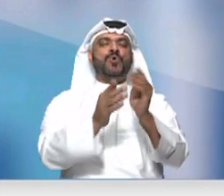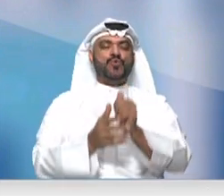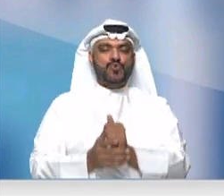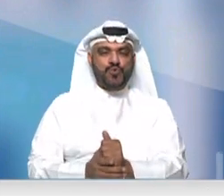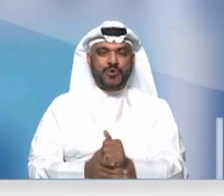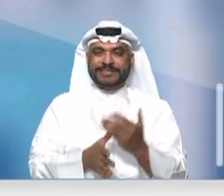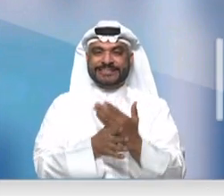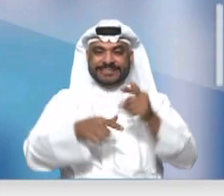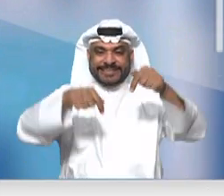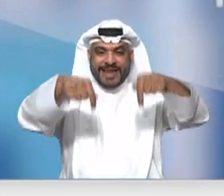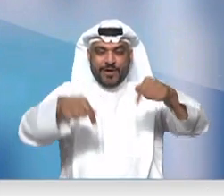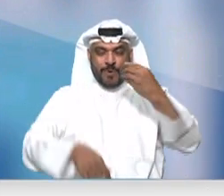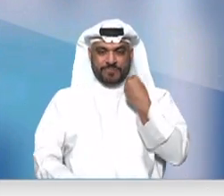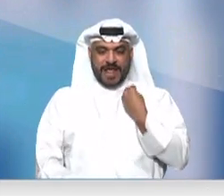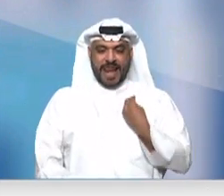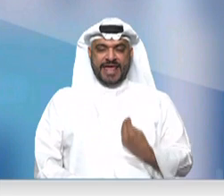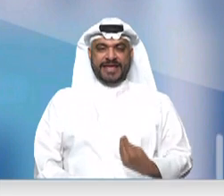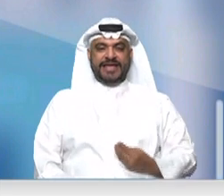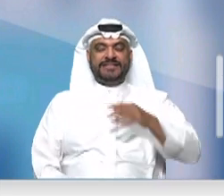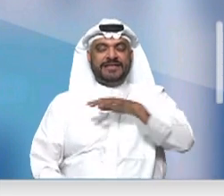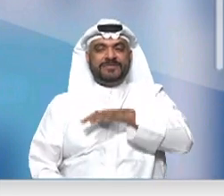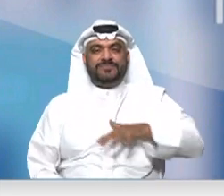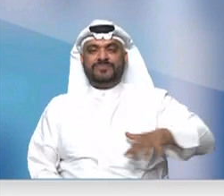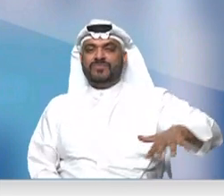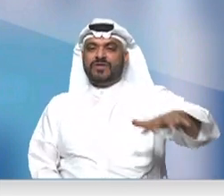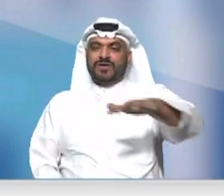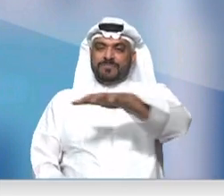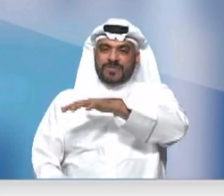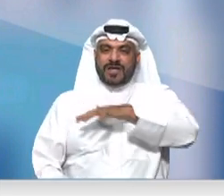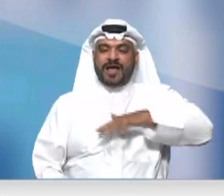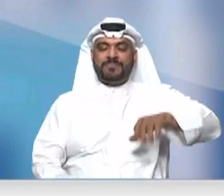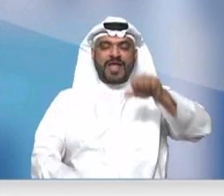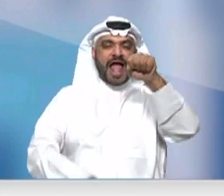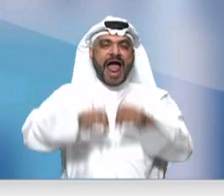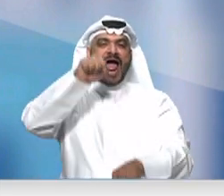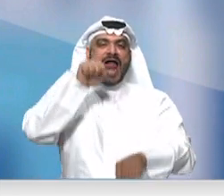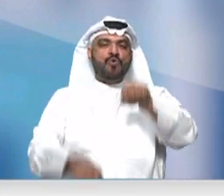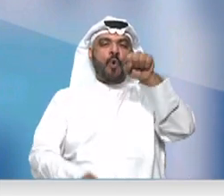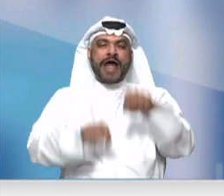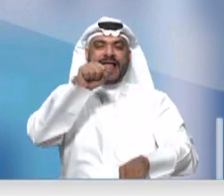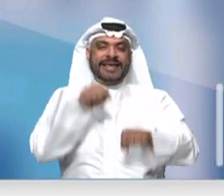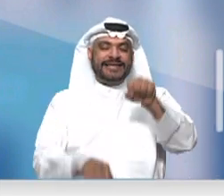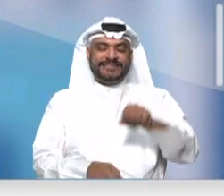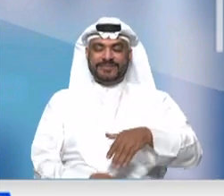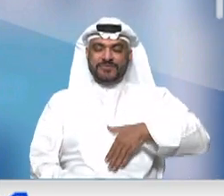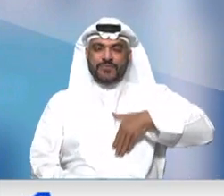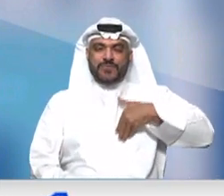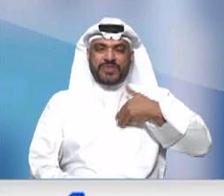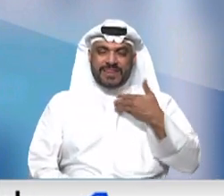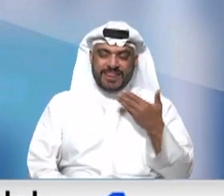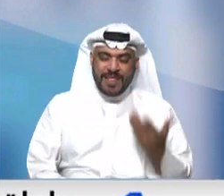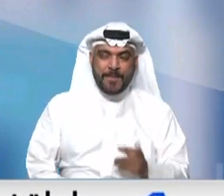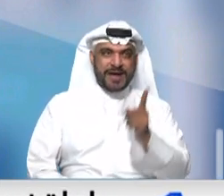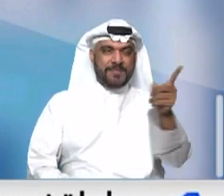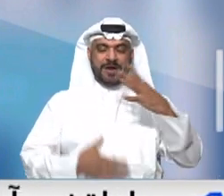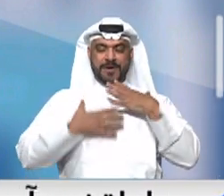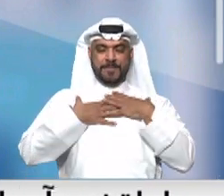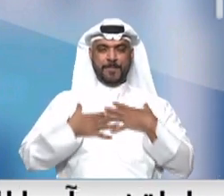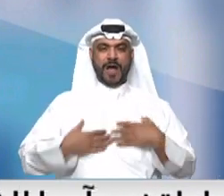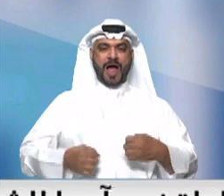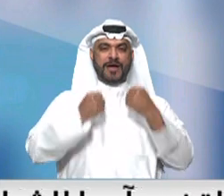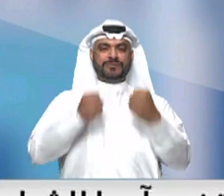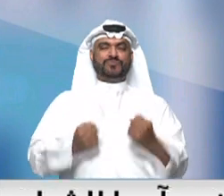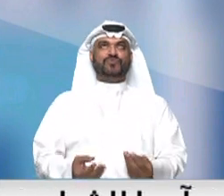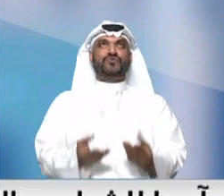نيوسي رئيس جمهوريه موزمبيق الصديقه ضمنها سموه خالص تهانيه بمناسبه العيد الوطني لبلاده